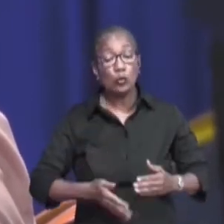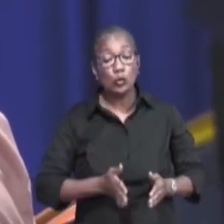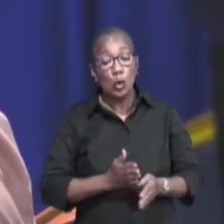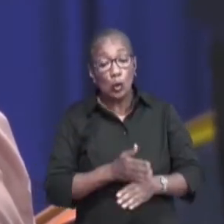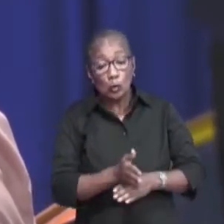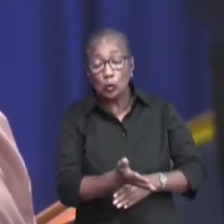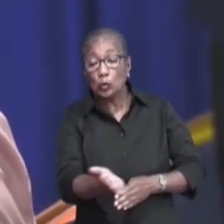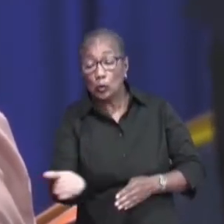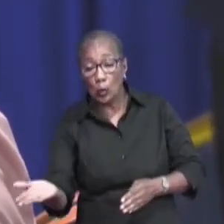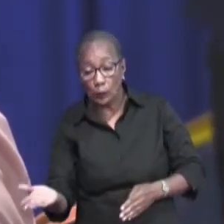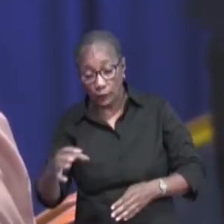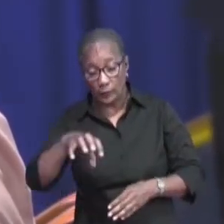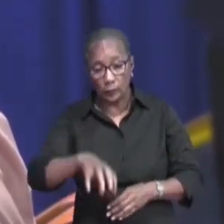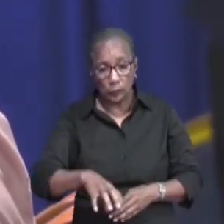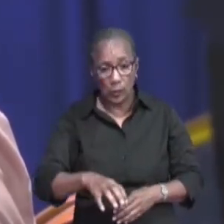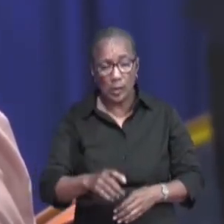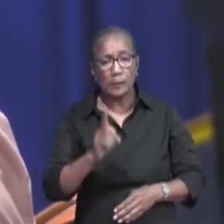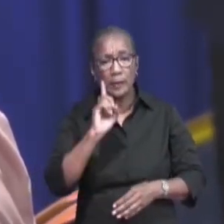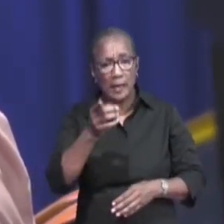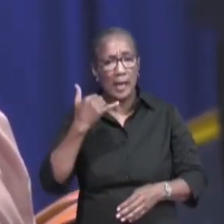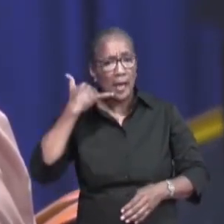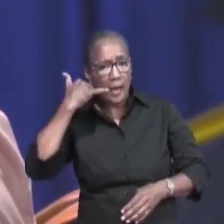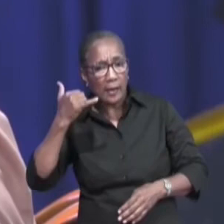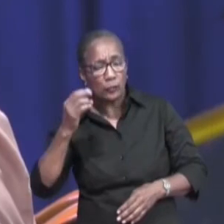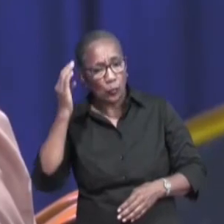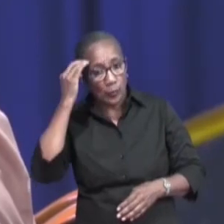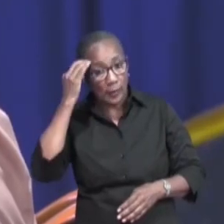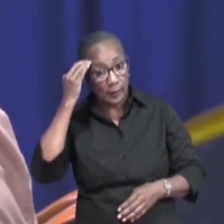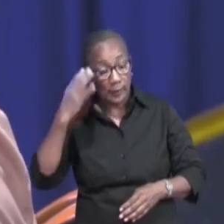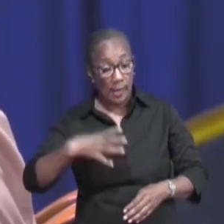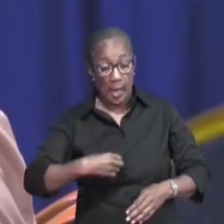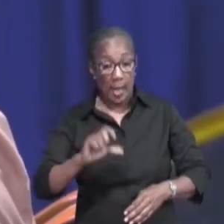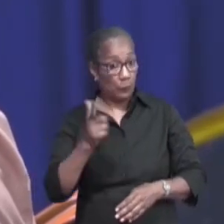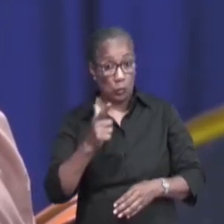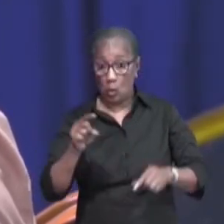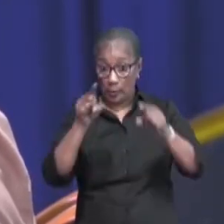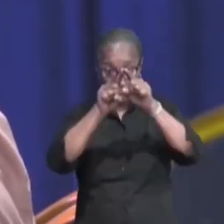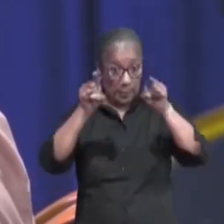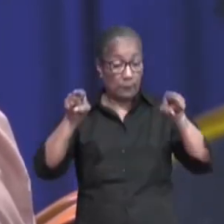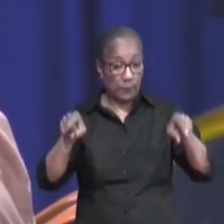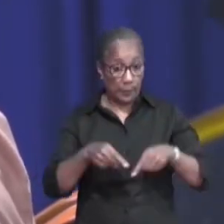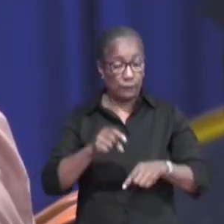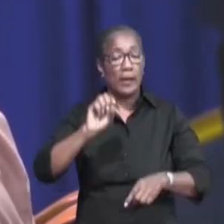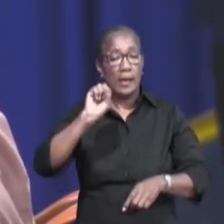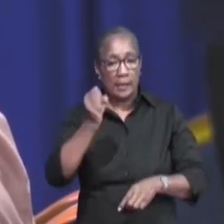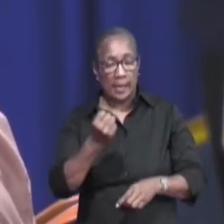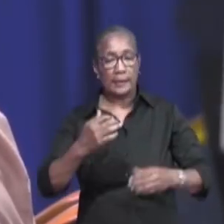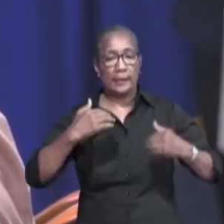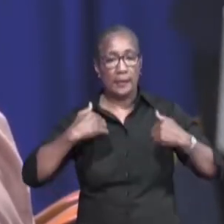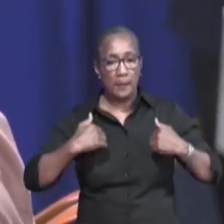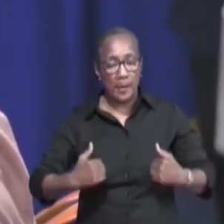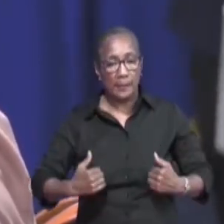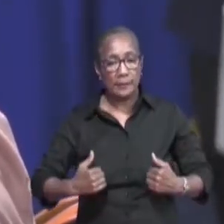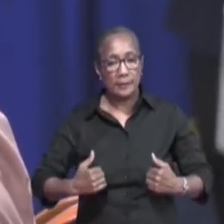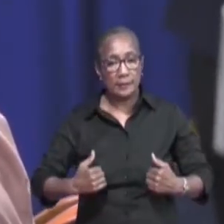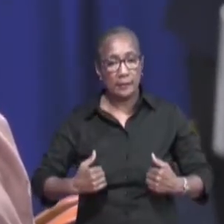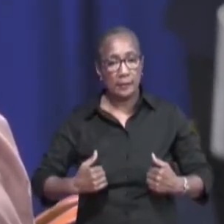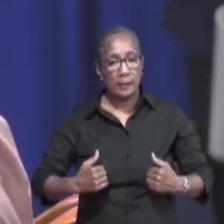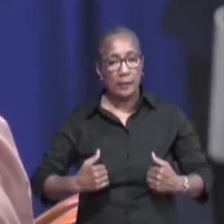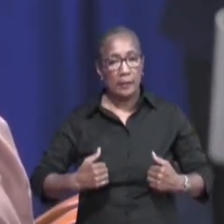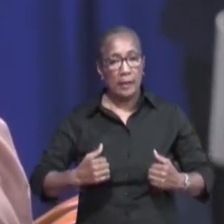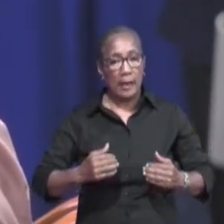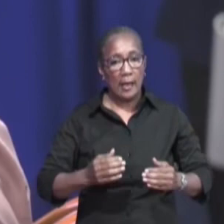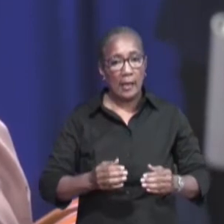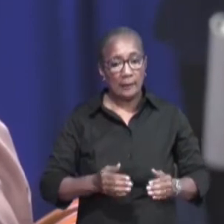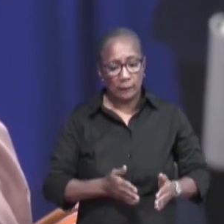fu yu dorpu make un sabi if you no ab yu briefi ete maar dat je kan make use ma een verplaatsen